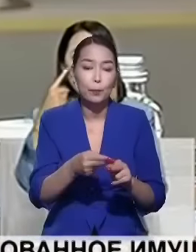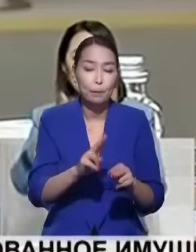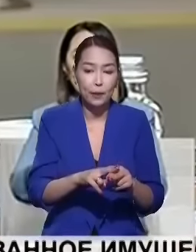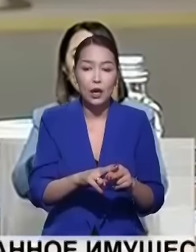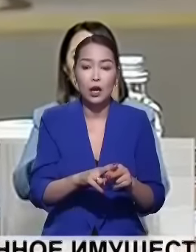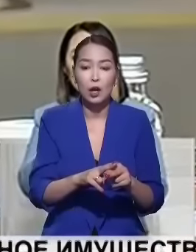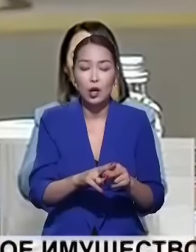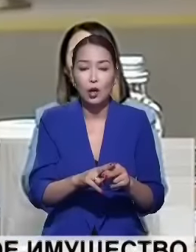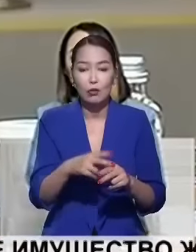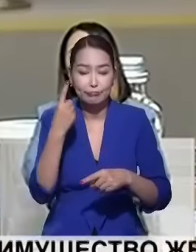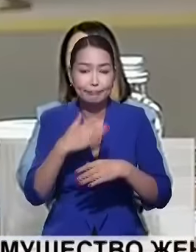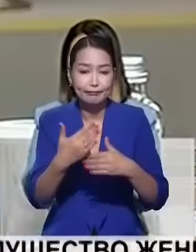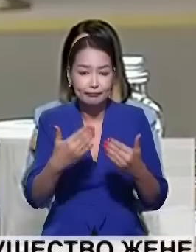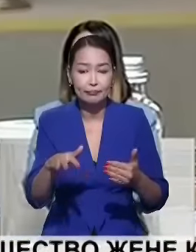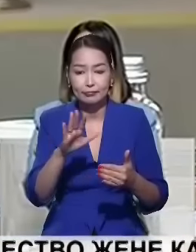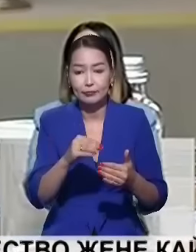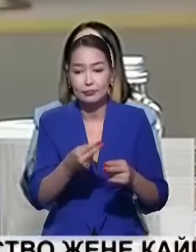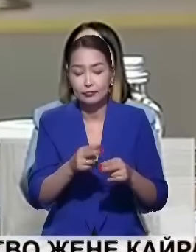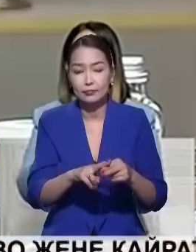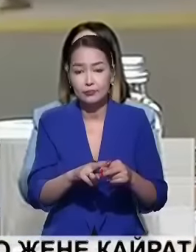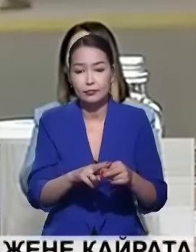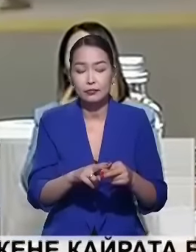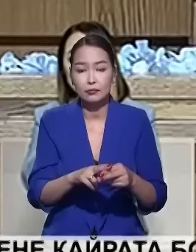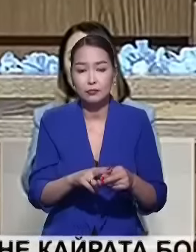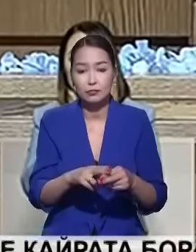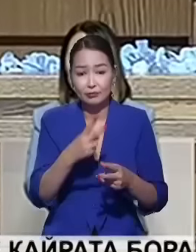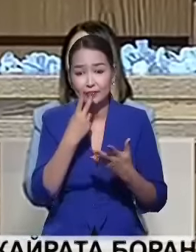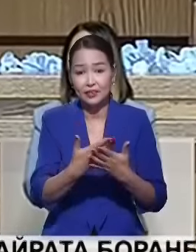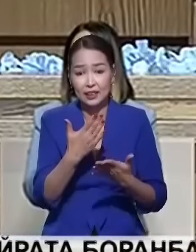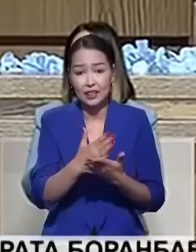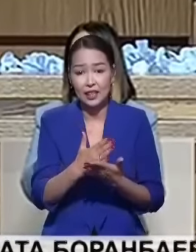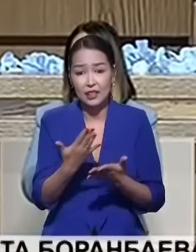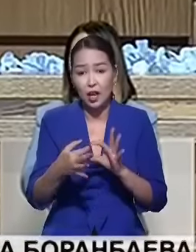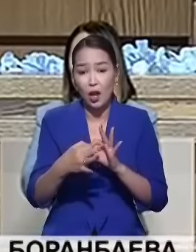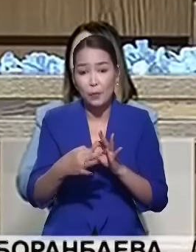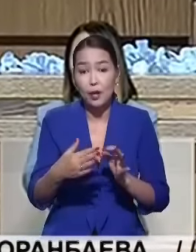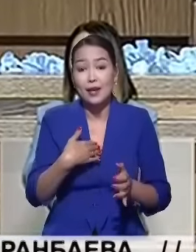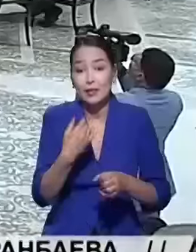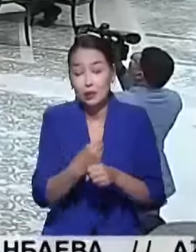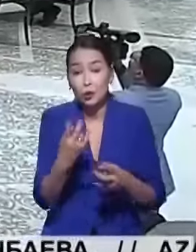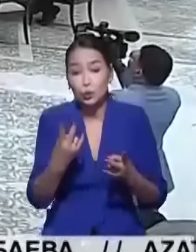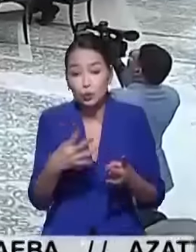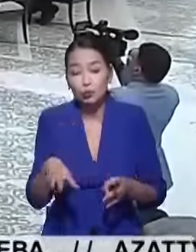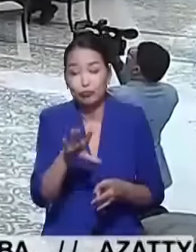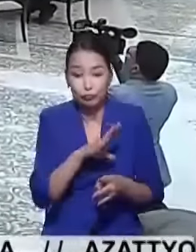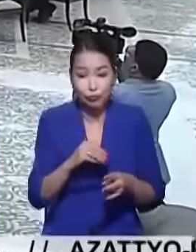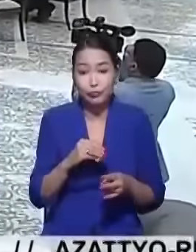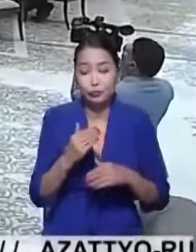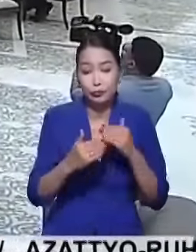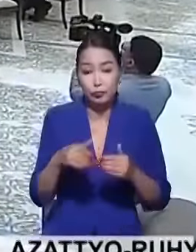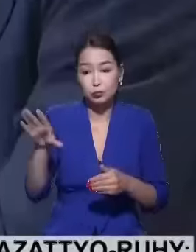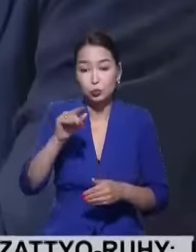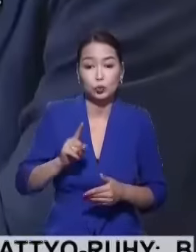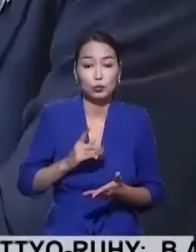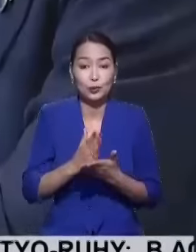что дальше так быть не может. Мы это все видим, но не делаем, а люди ждут. К мирному